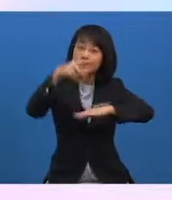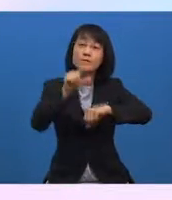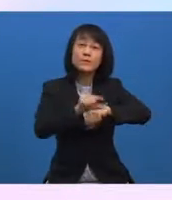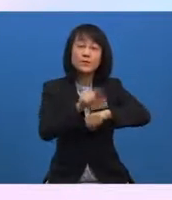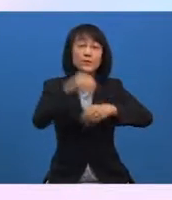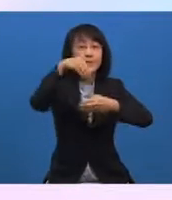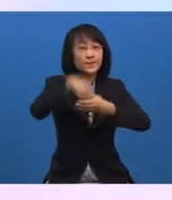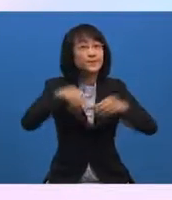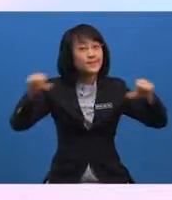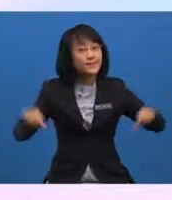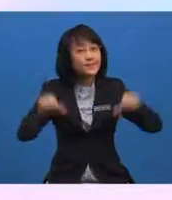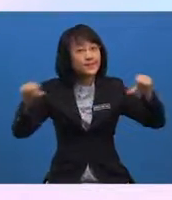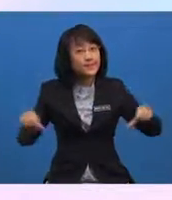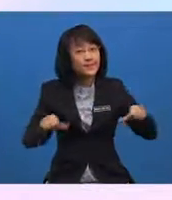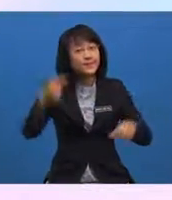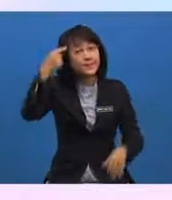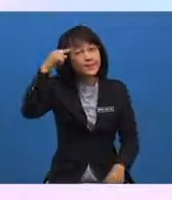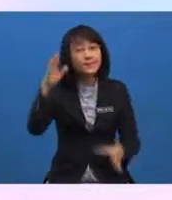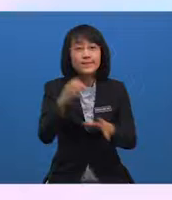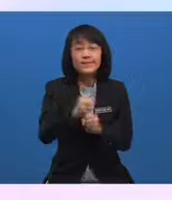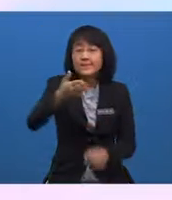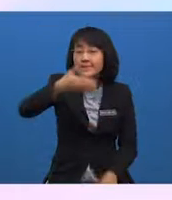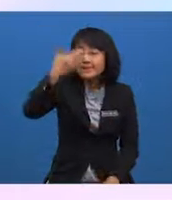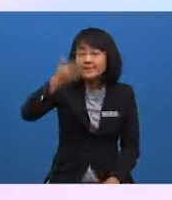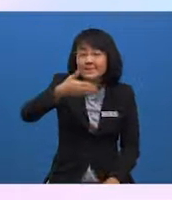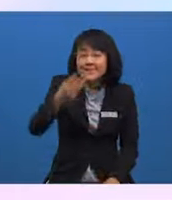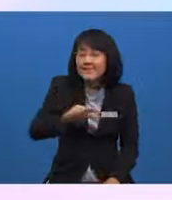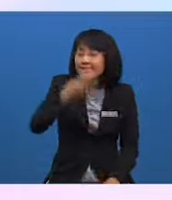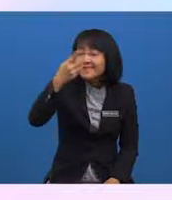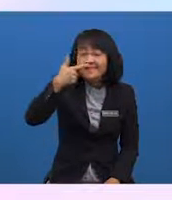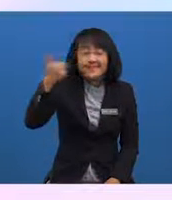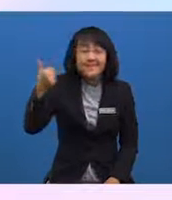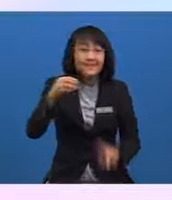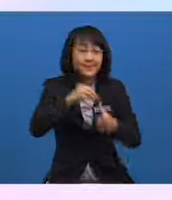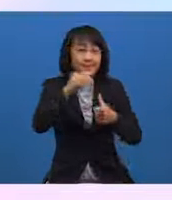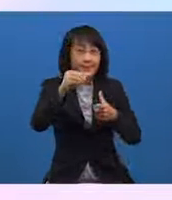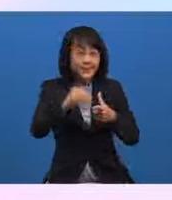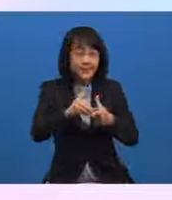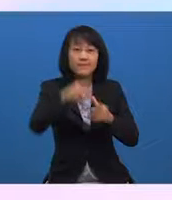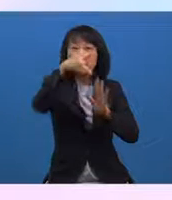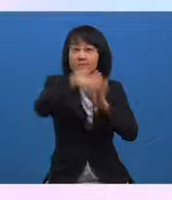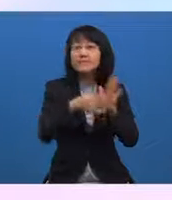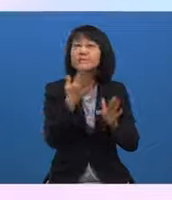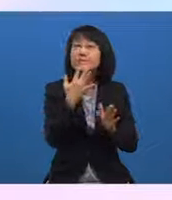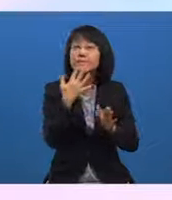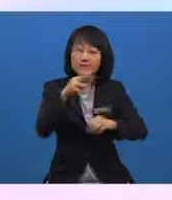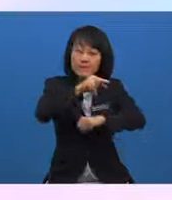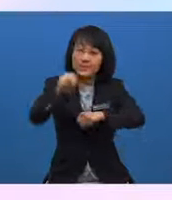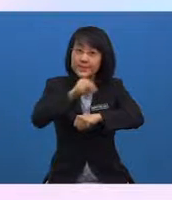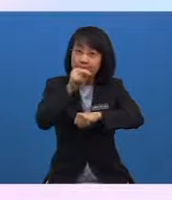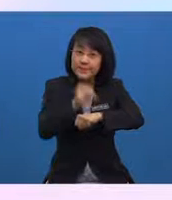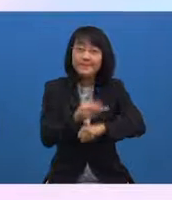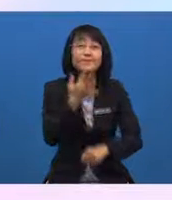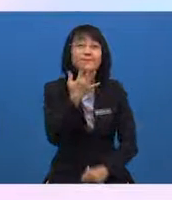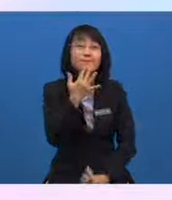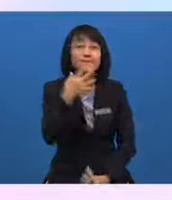masakan untuk mendapatkan bau yang wangi atau sebagai pewarna semula jadi, iaitu warna